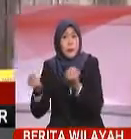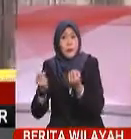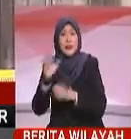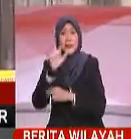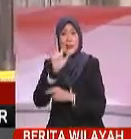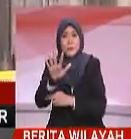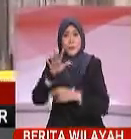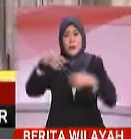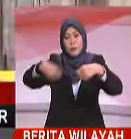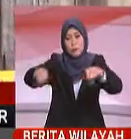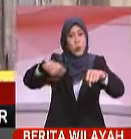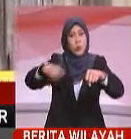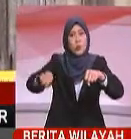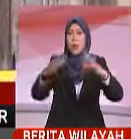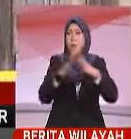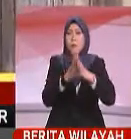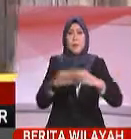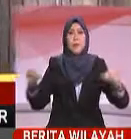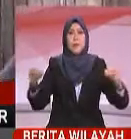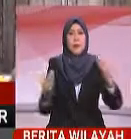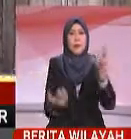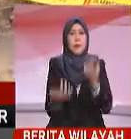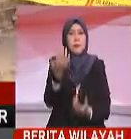5 buah motosikal musnah.